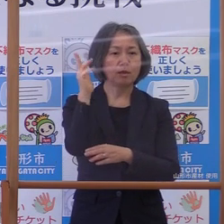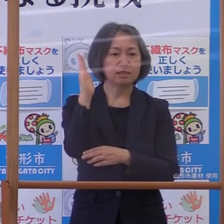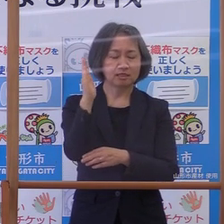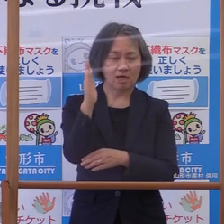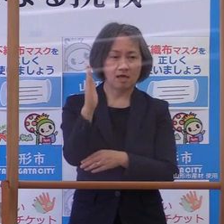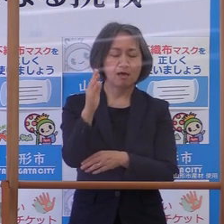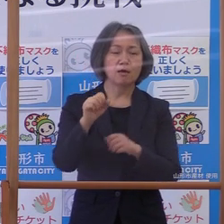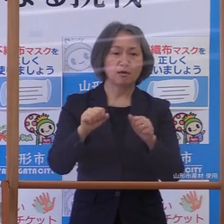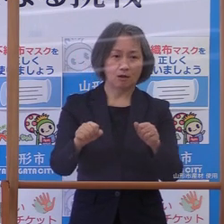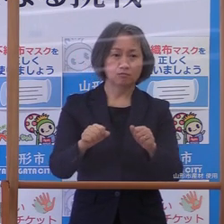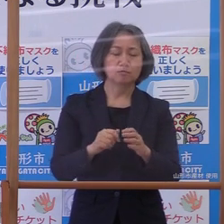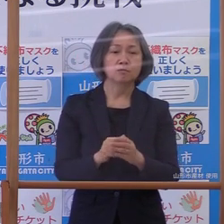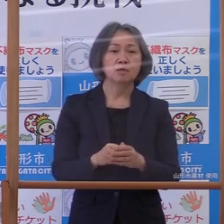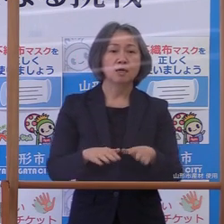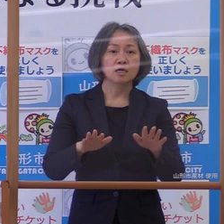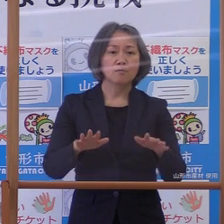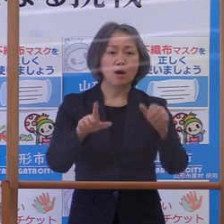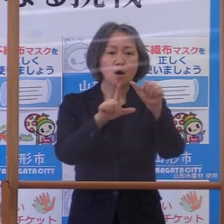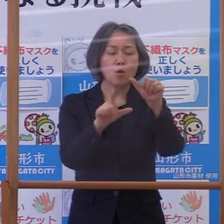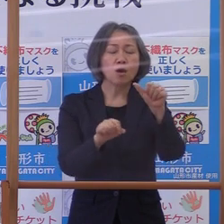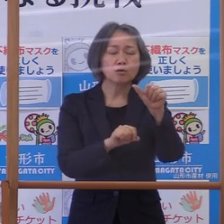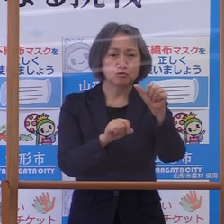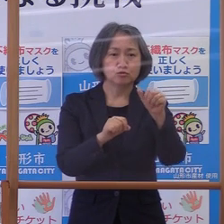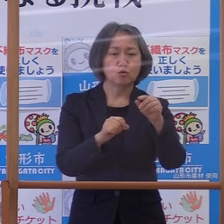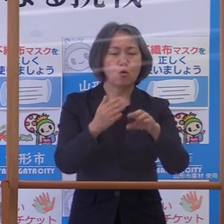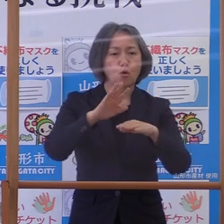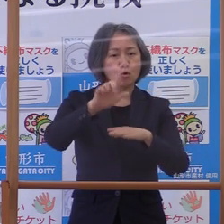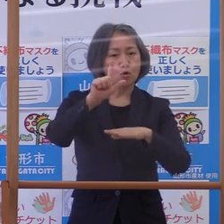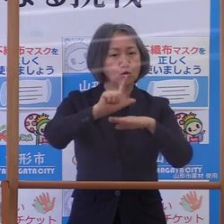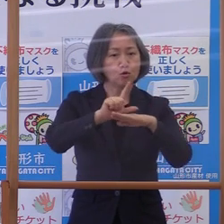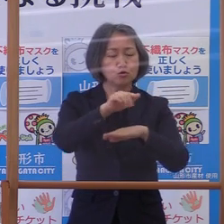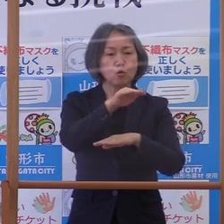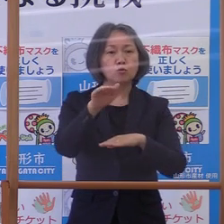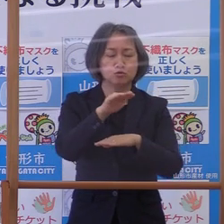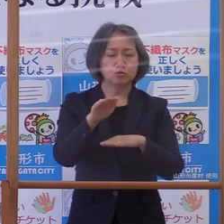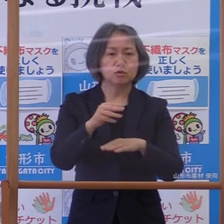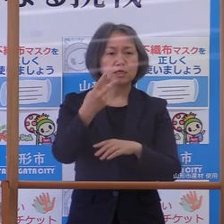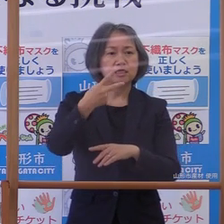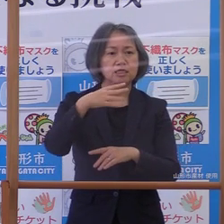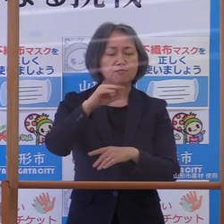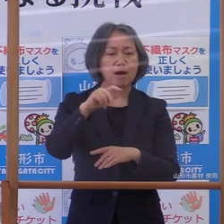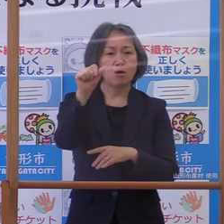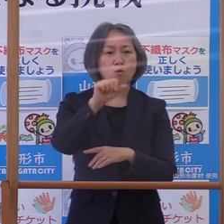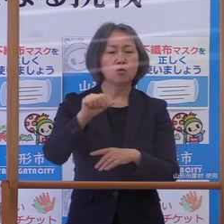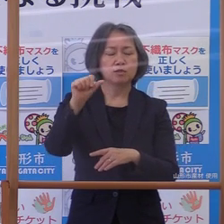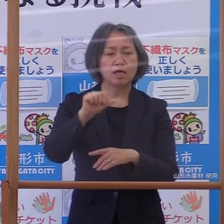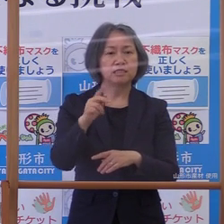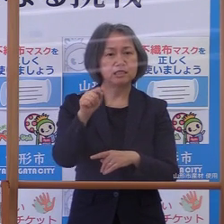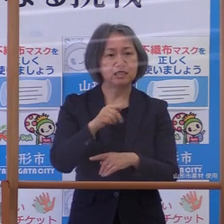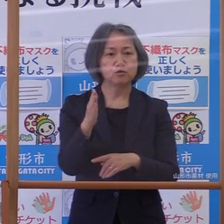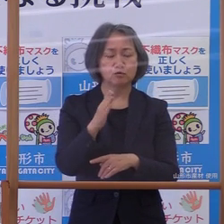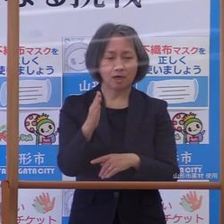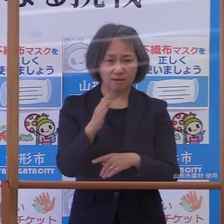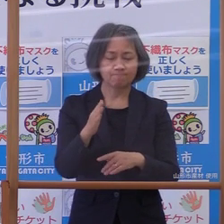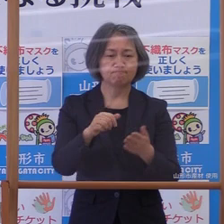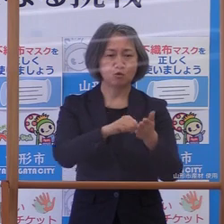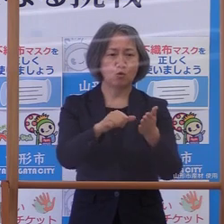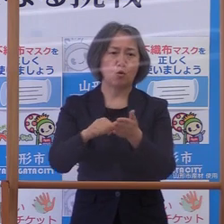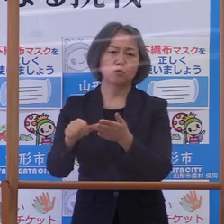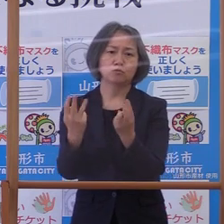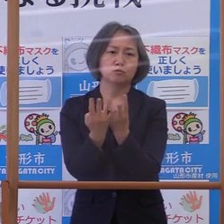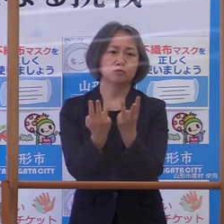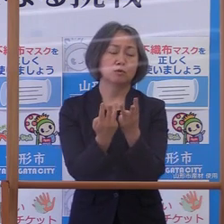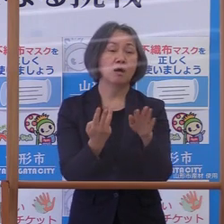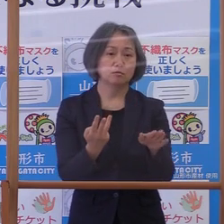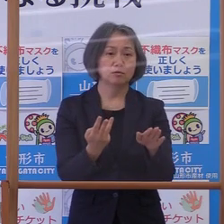25,508 人ほどの登録者数、お手元の資料の裏ページにあるかと思いますけれども、そういったことも、そういった増加なんか